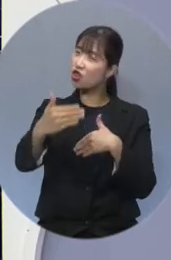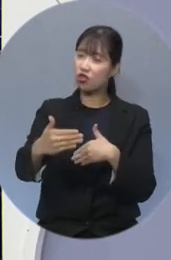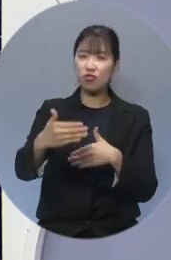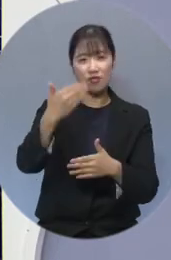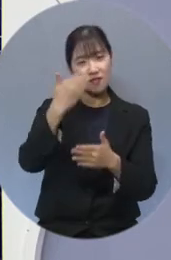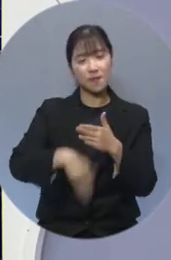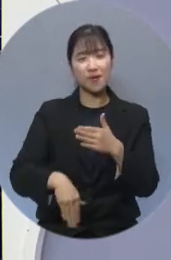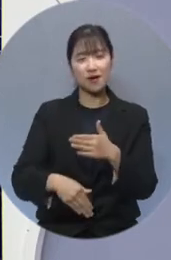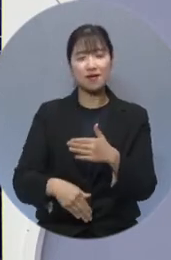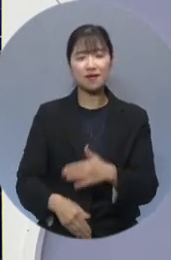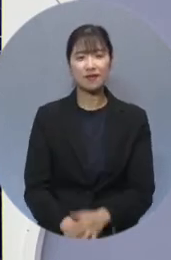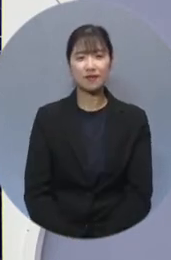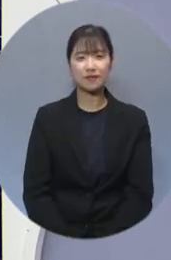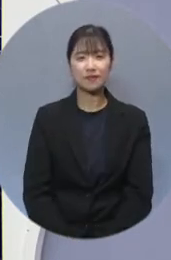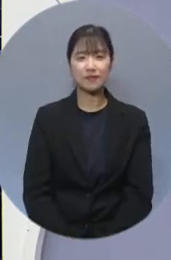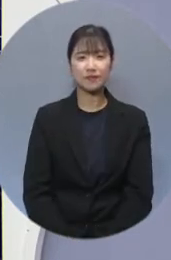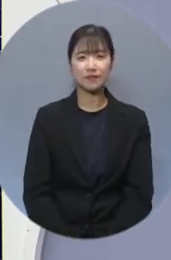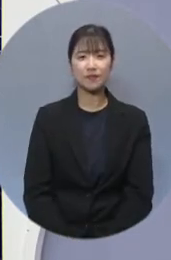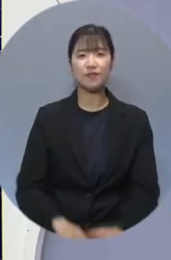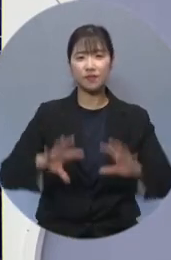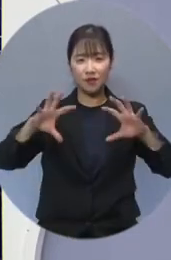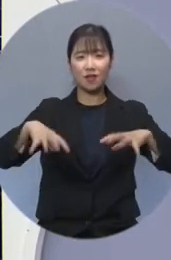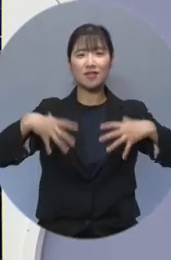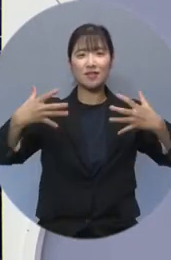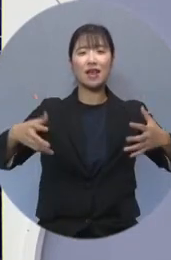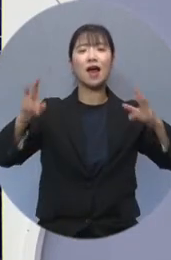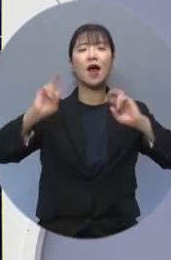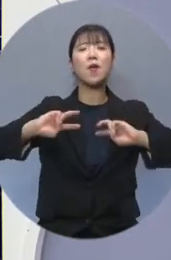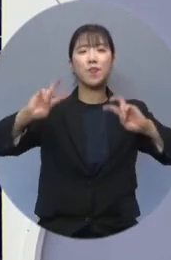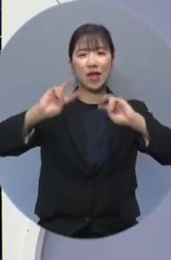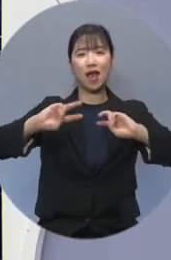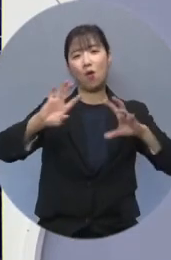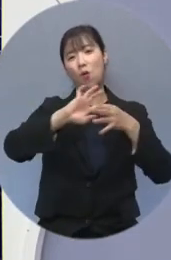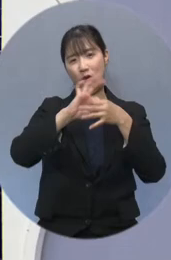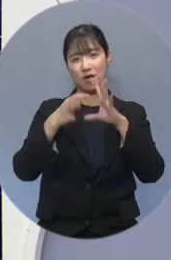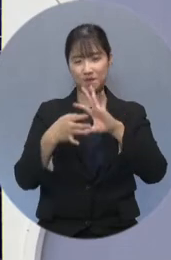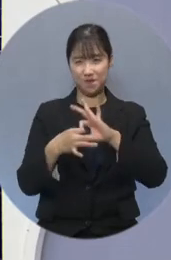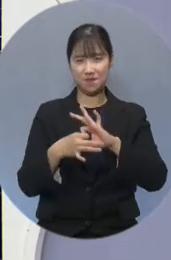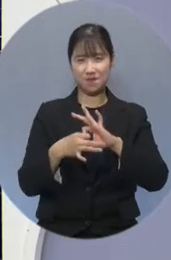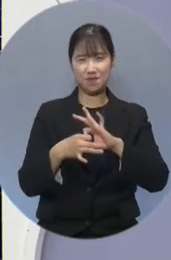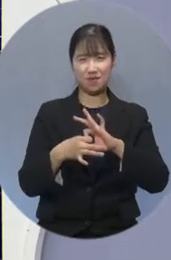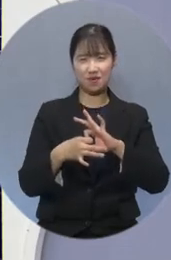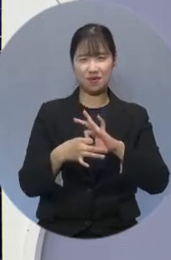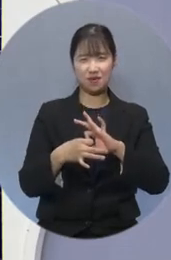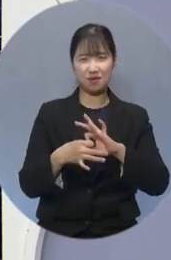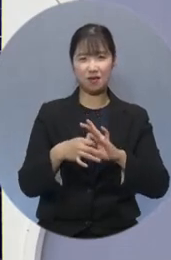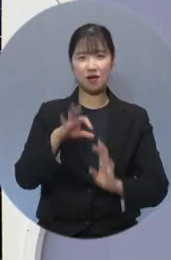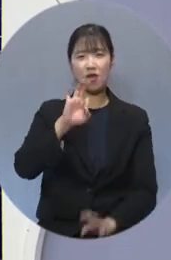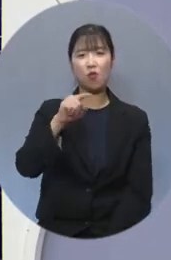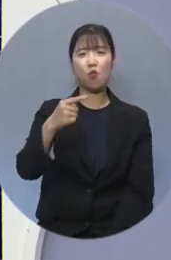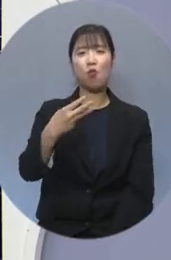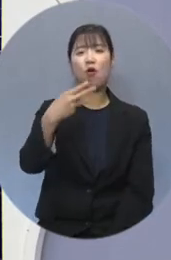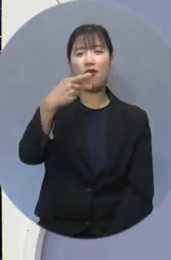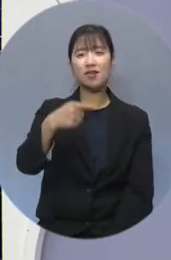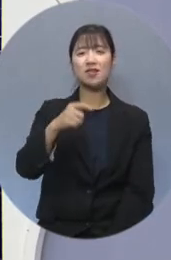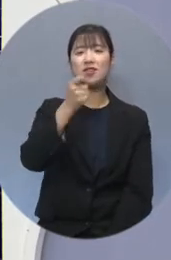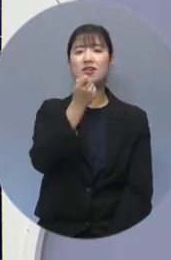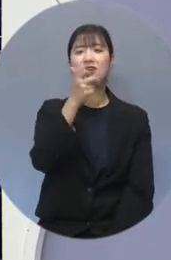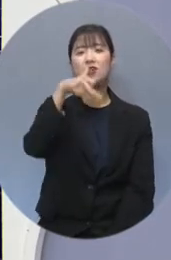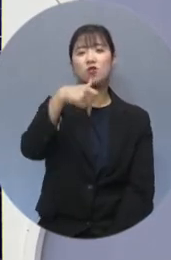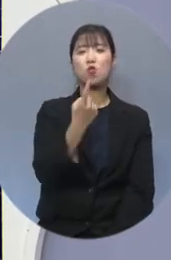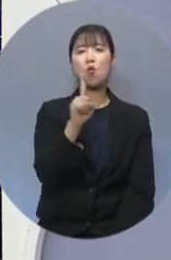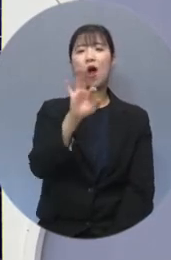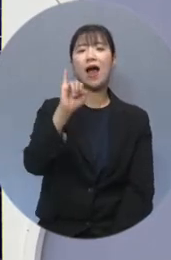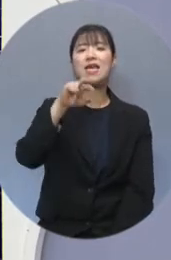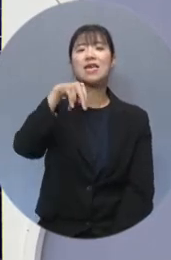남았습니다. 1년 정도 남았습니다. 이제 전 세계 합창 올림픽이라고 하는 전 세계 월드 콰이어 게임이라고